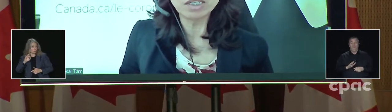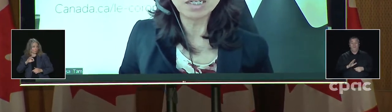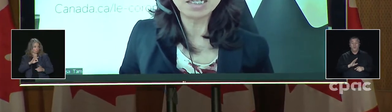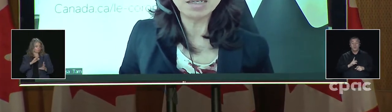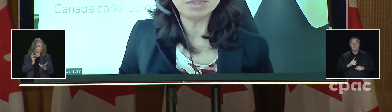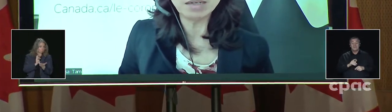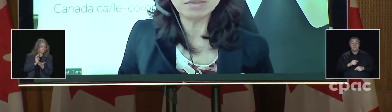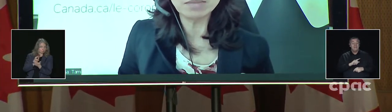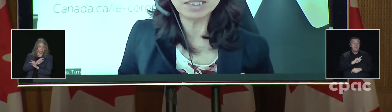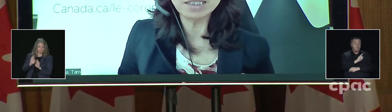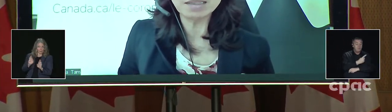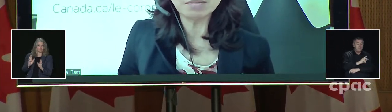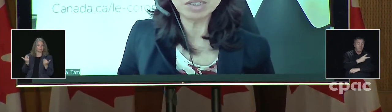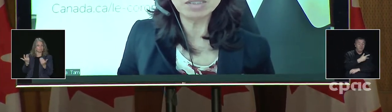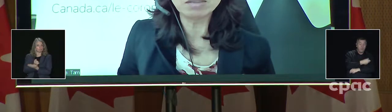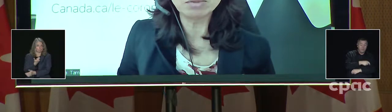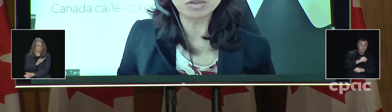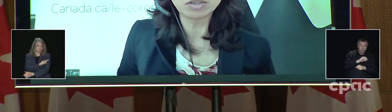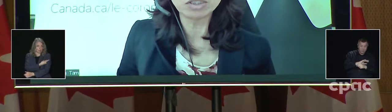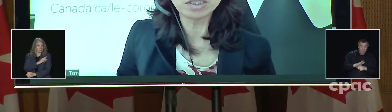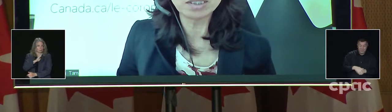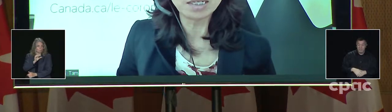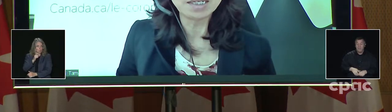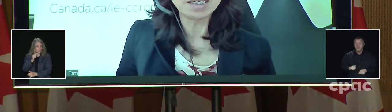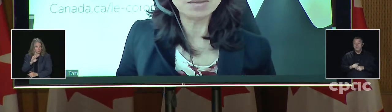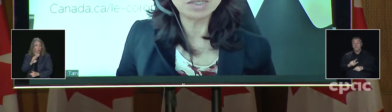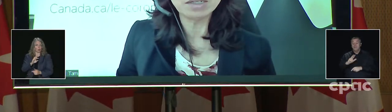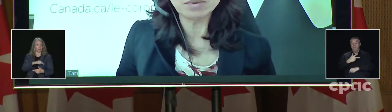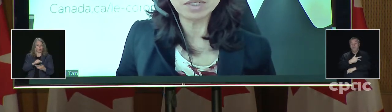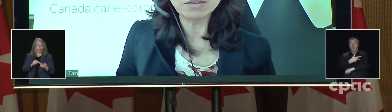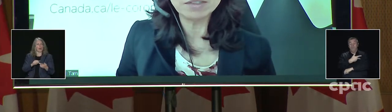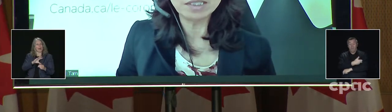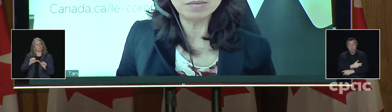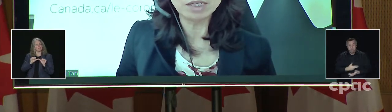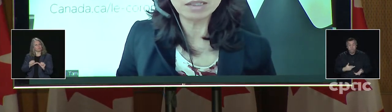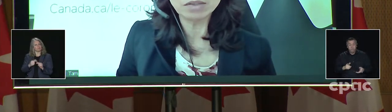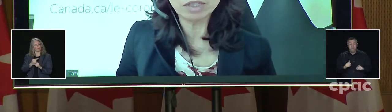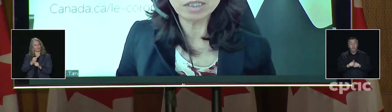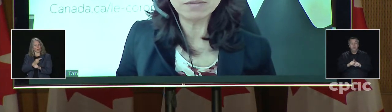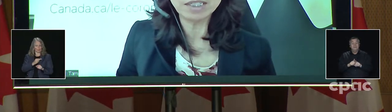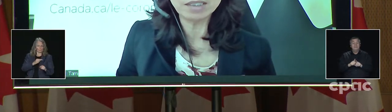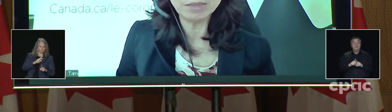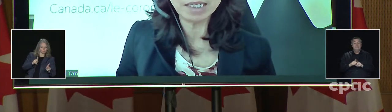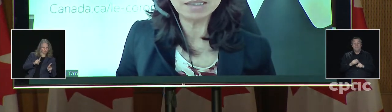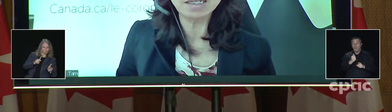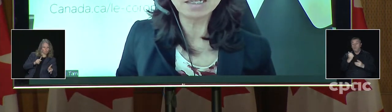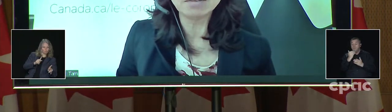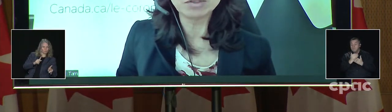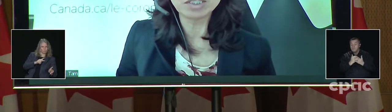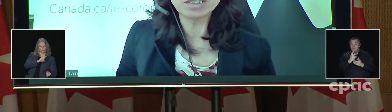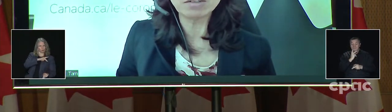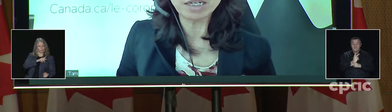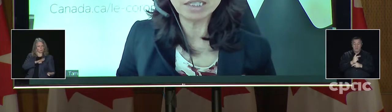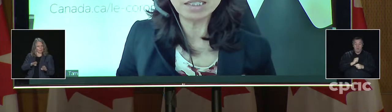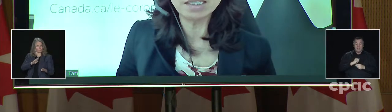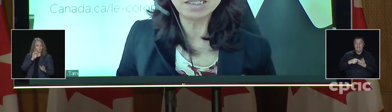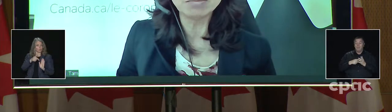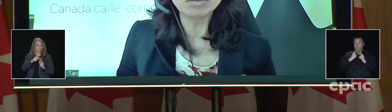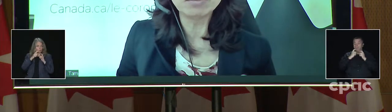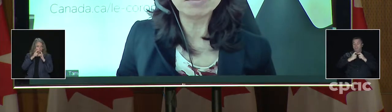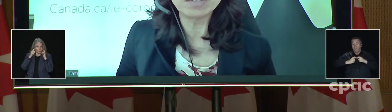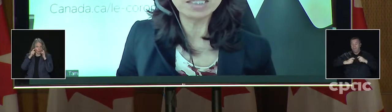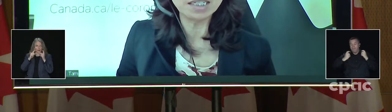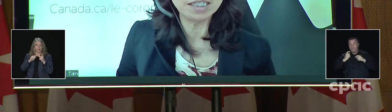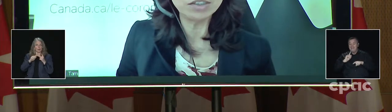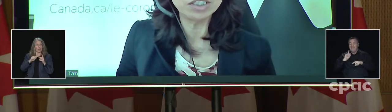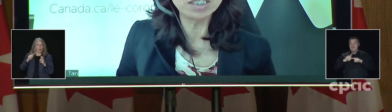eligible, and keeping up with the basic personal precautions like wearing a well-fitted, well-constructed face mask, avoid crowding,